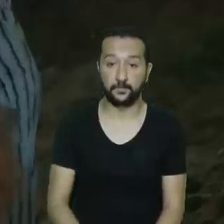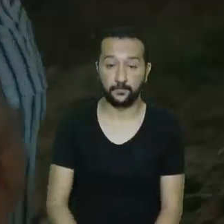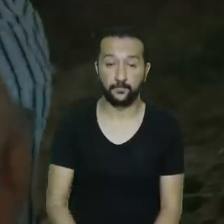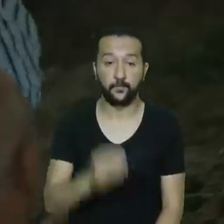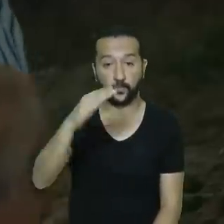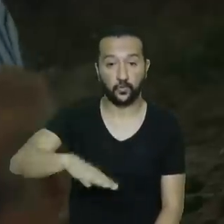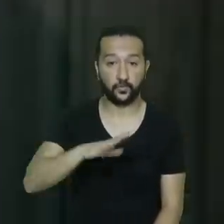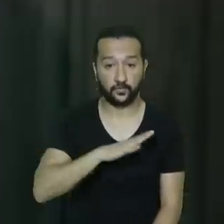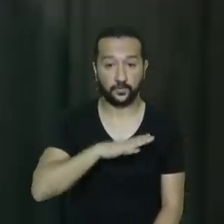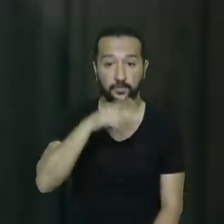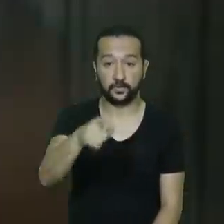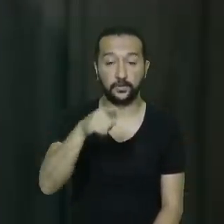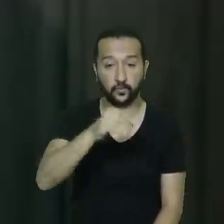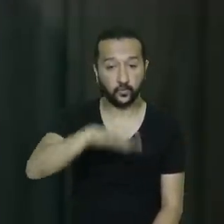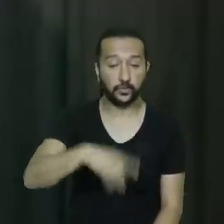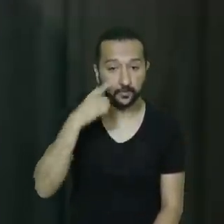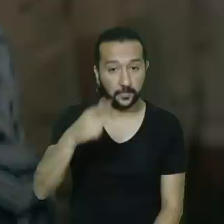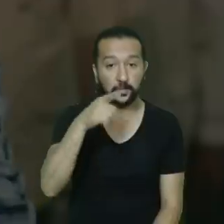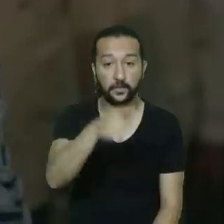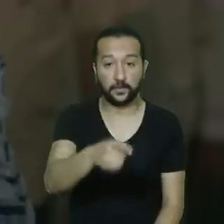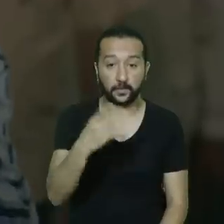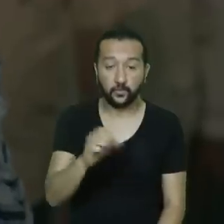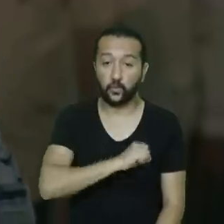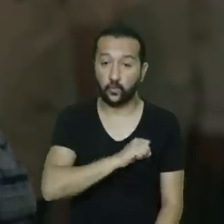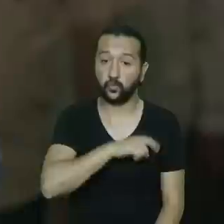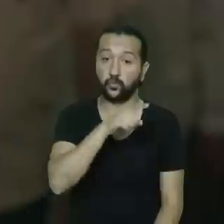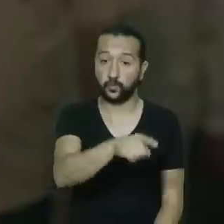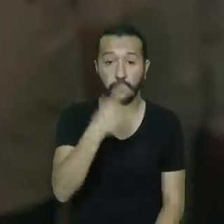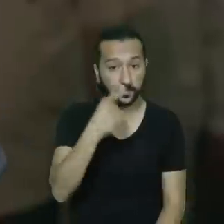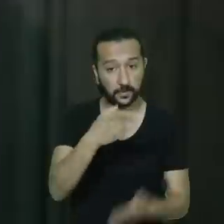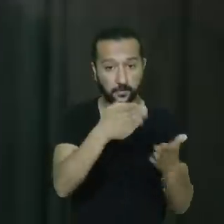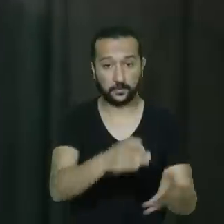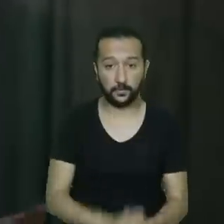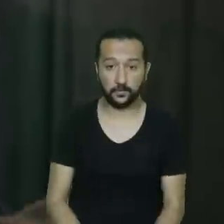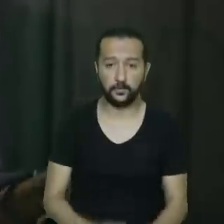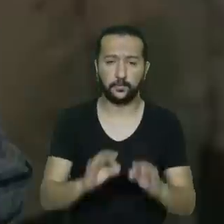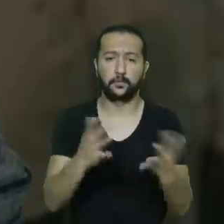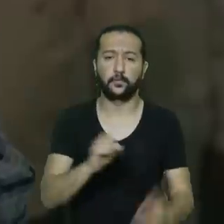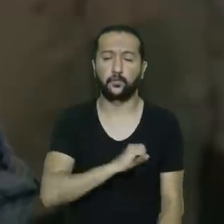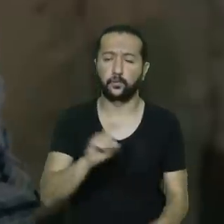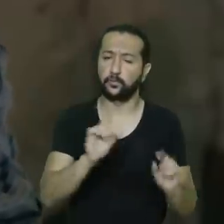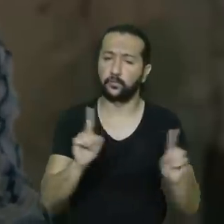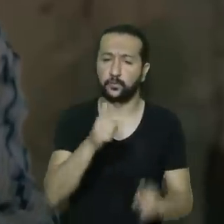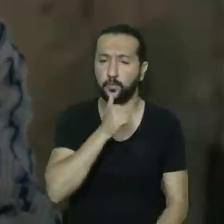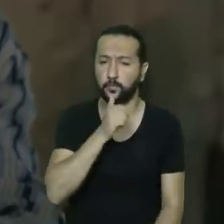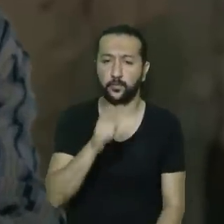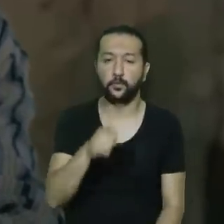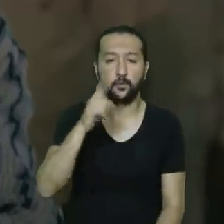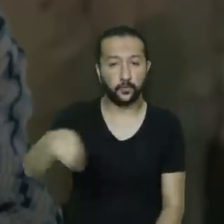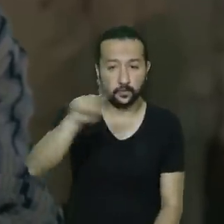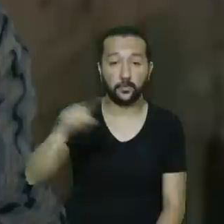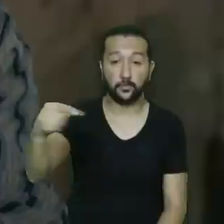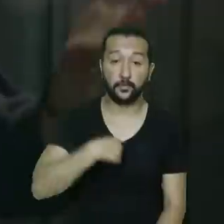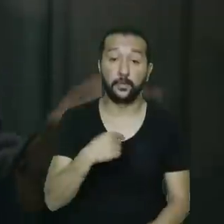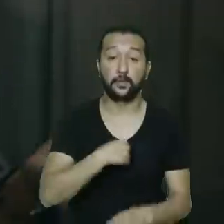bakıyor. Çocuğum var. Muzaffer Tetris oynuyor. Ne kadar korktu çocuk. Şunu bakın. Ne korkmuşum papa ya. Onlar